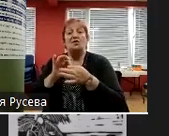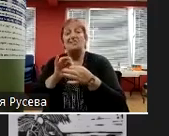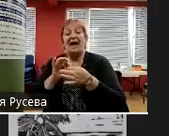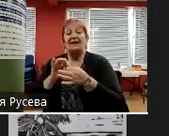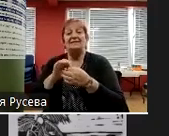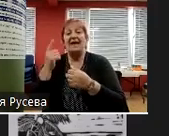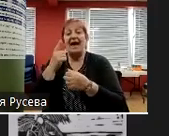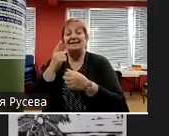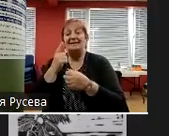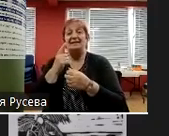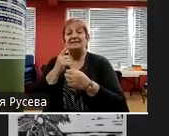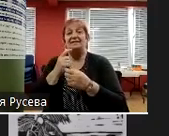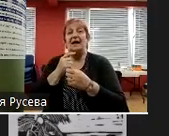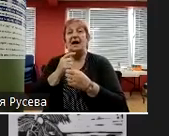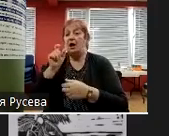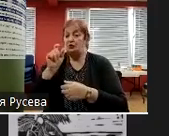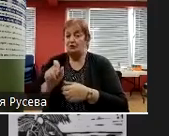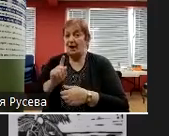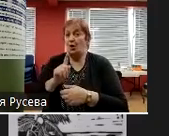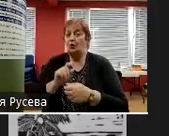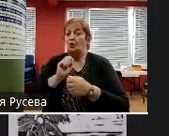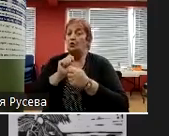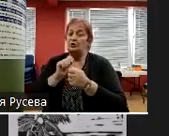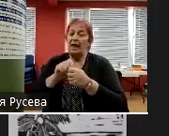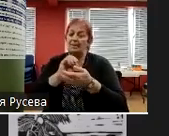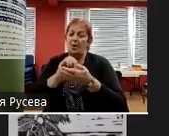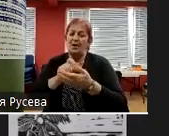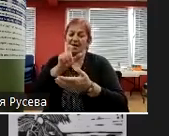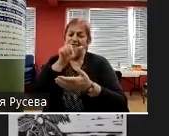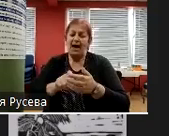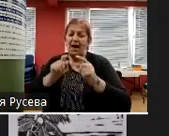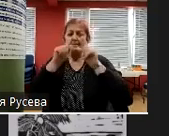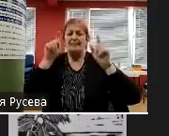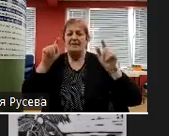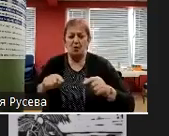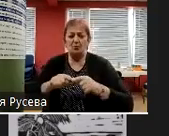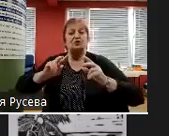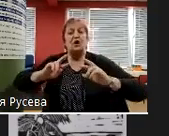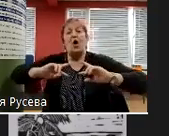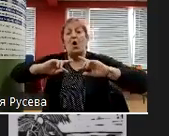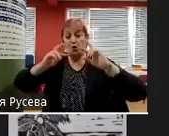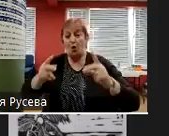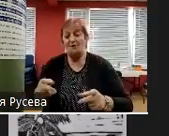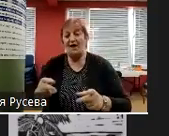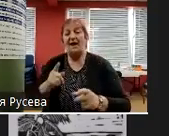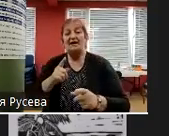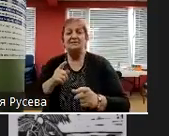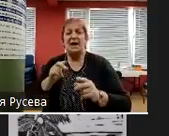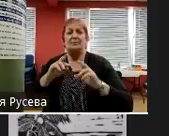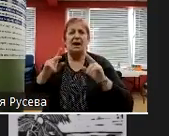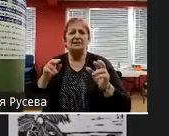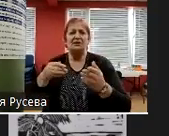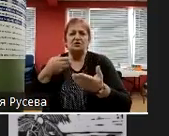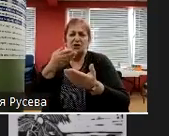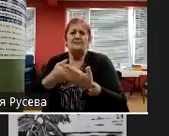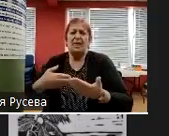един координатор, който ще приема формулярите, ще отговаря за разни заявки